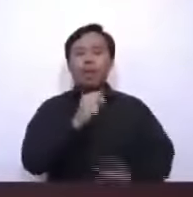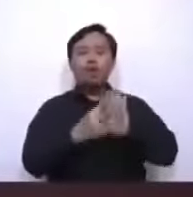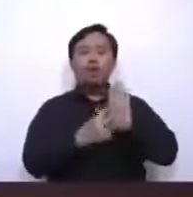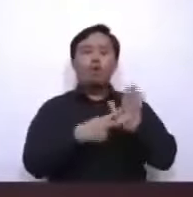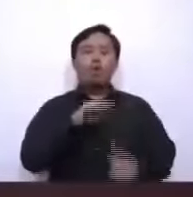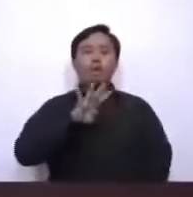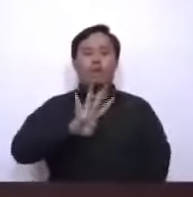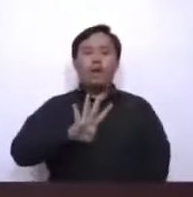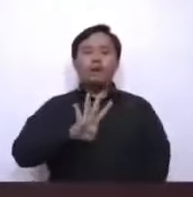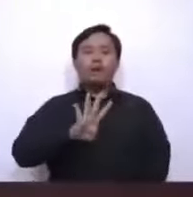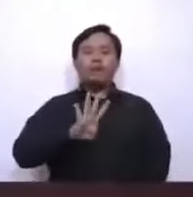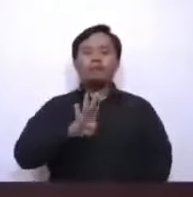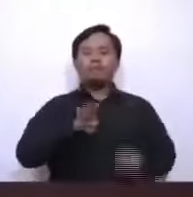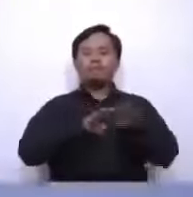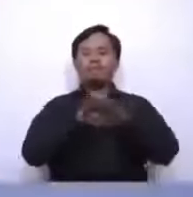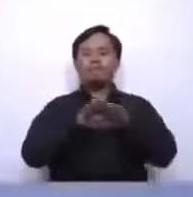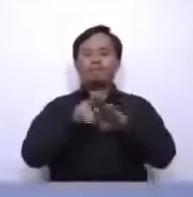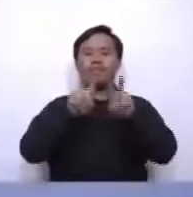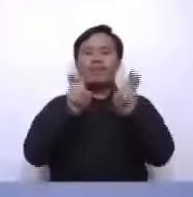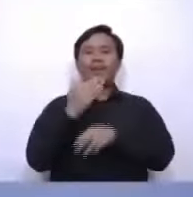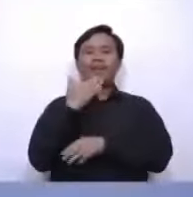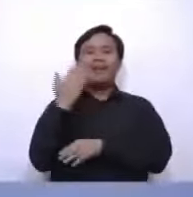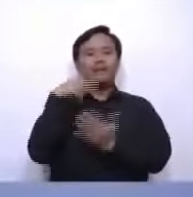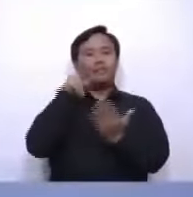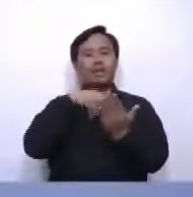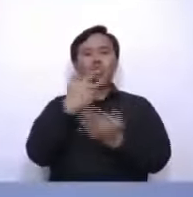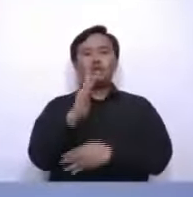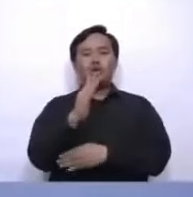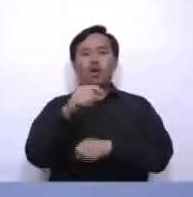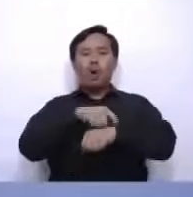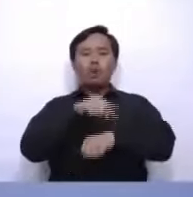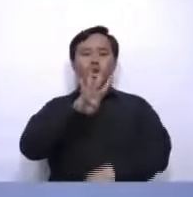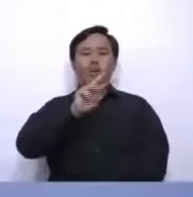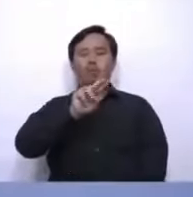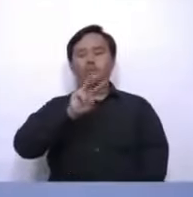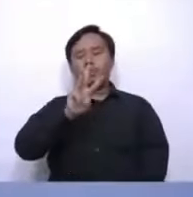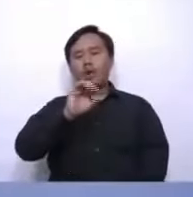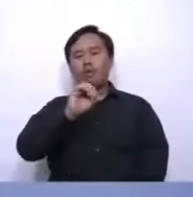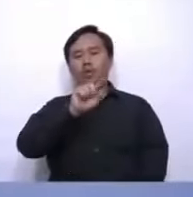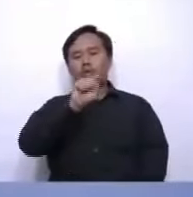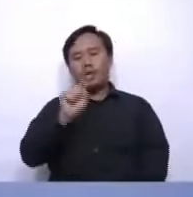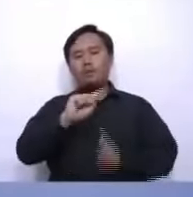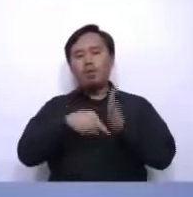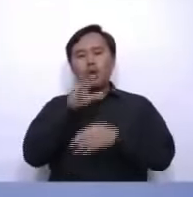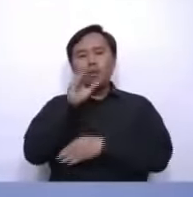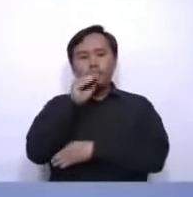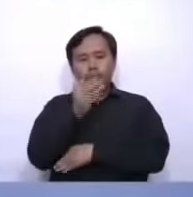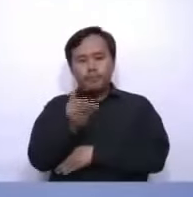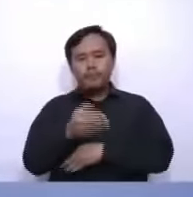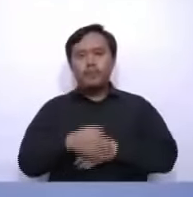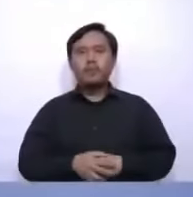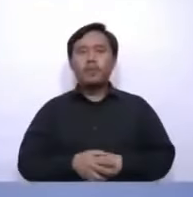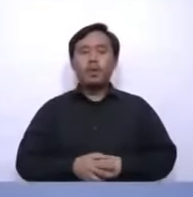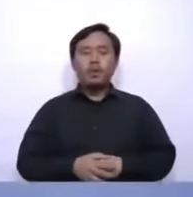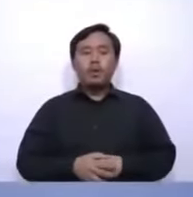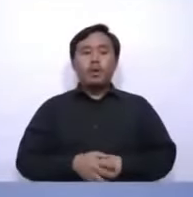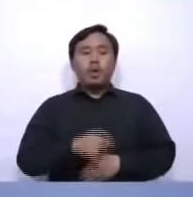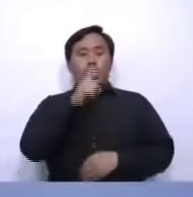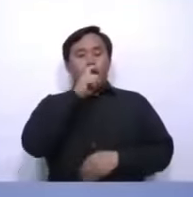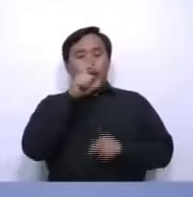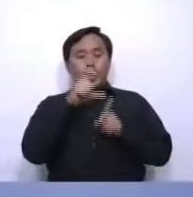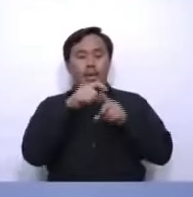4 sesuai dengan subtema tadi dalam waktu 30 detik dimulai saat Anda berbicara. Deddy, kawan